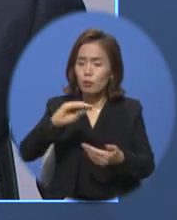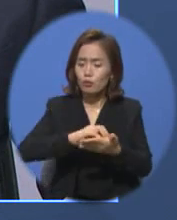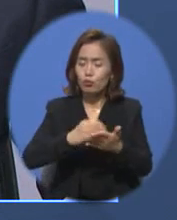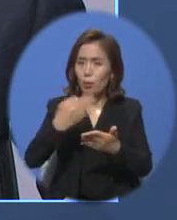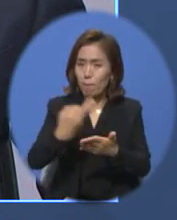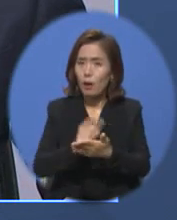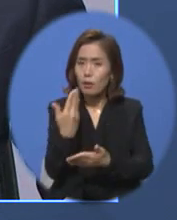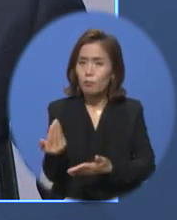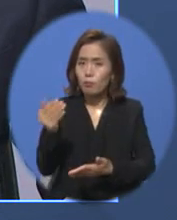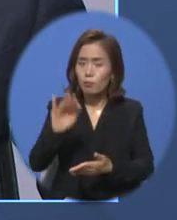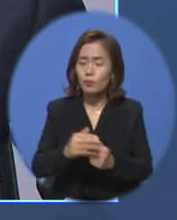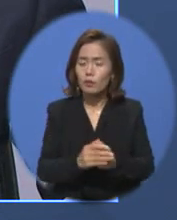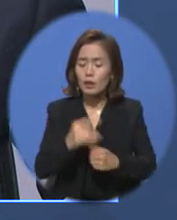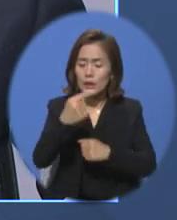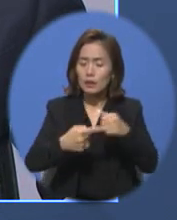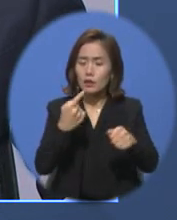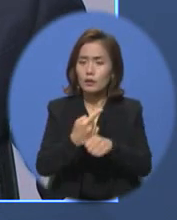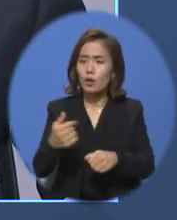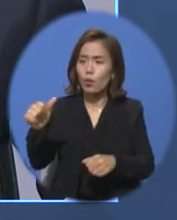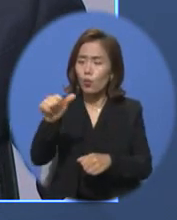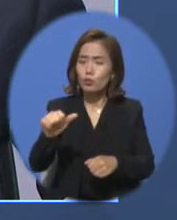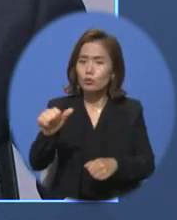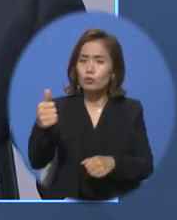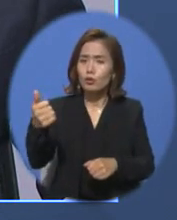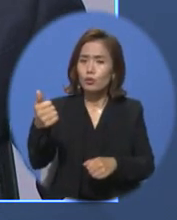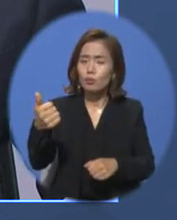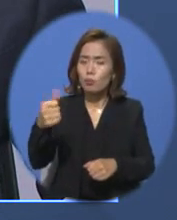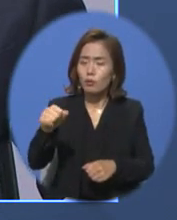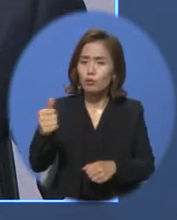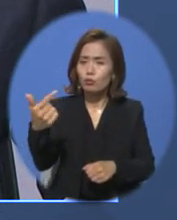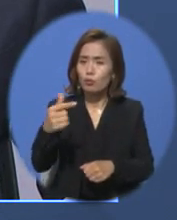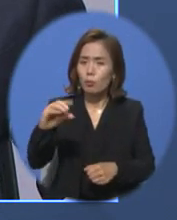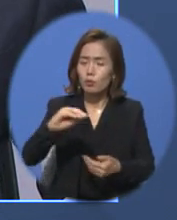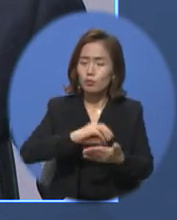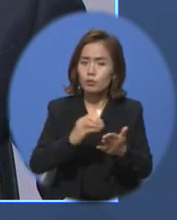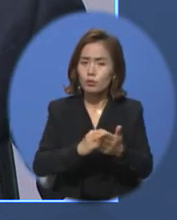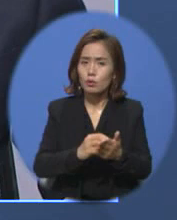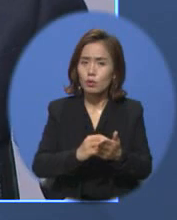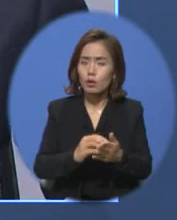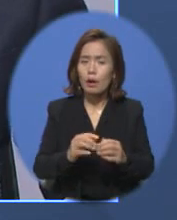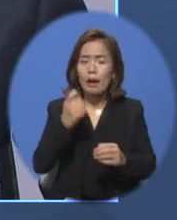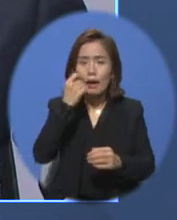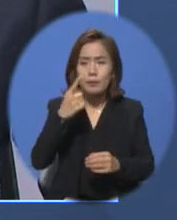원정도였을것입니다. 그정도연봉을받는공무원이라면